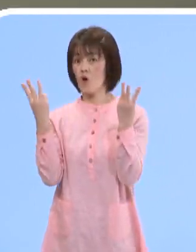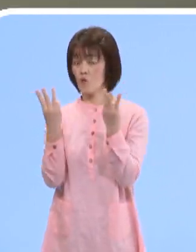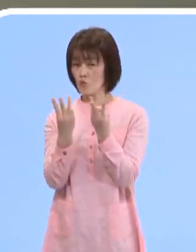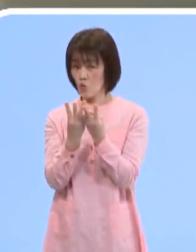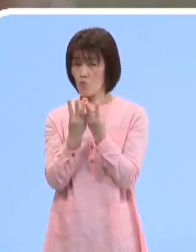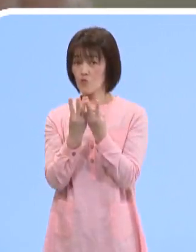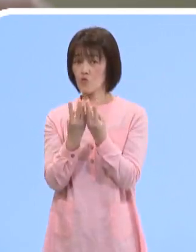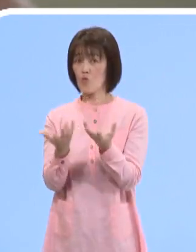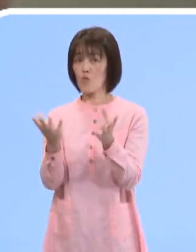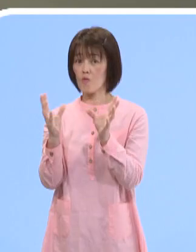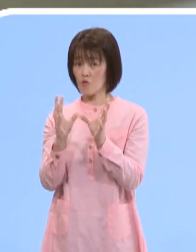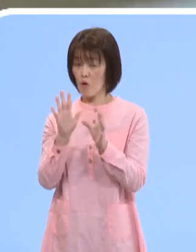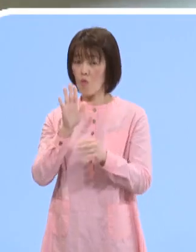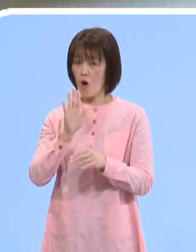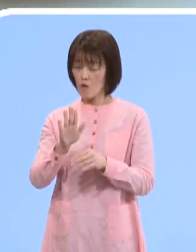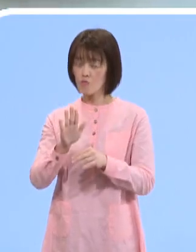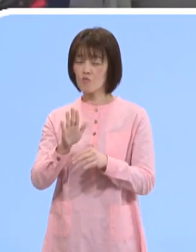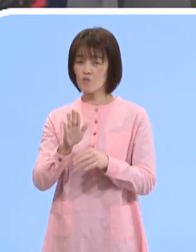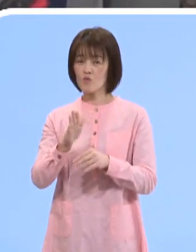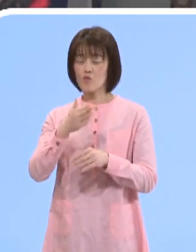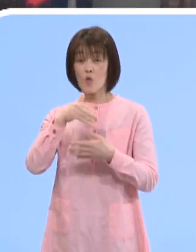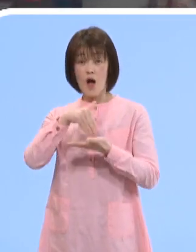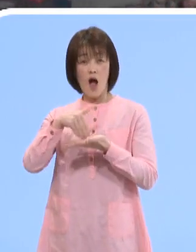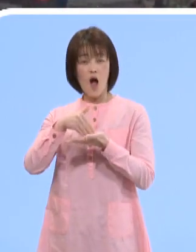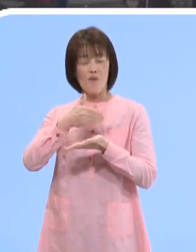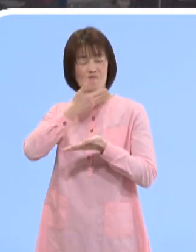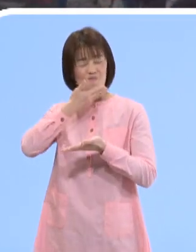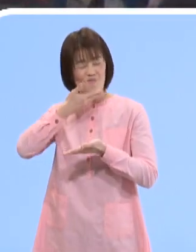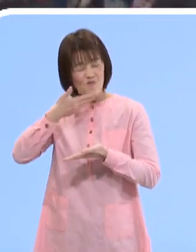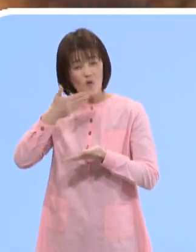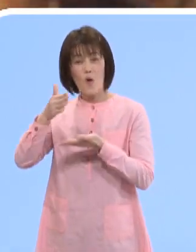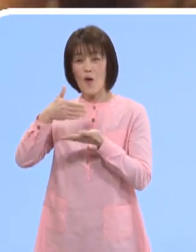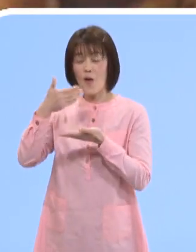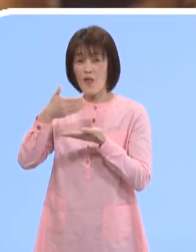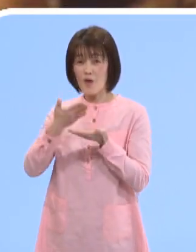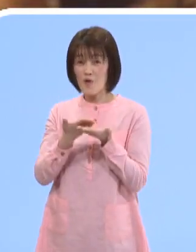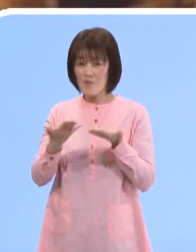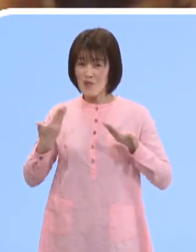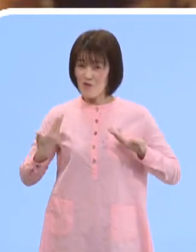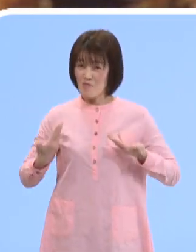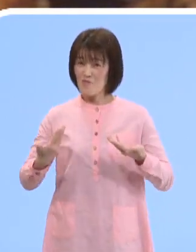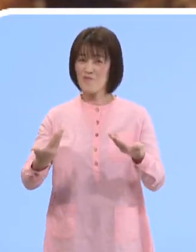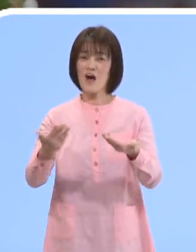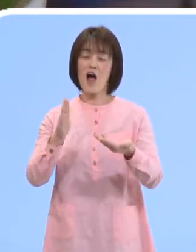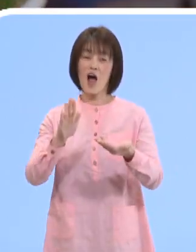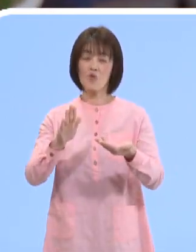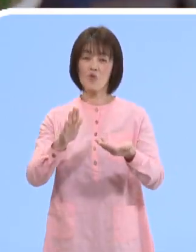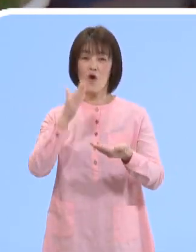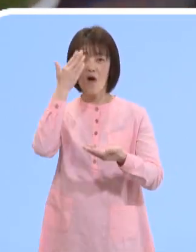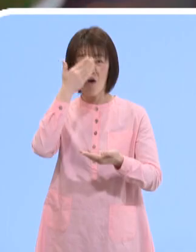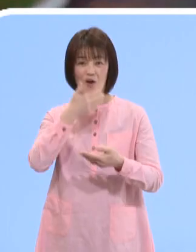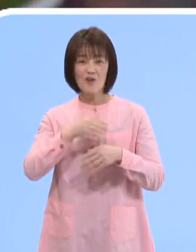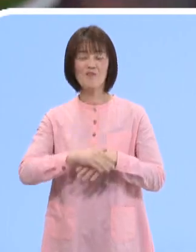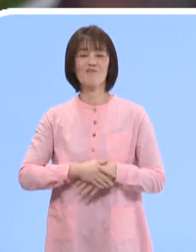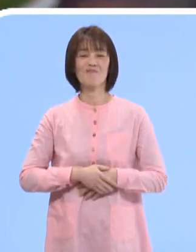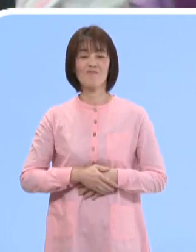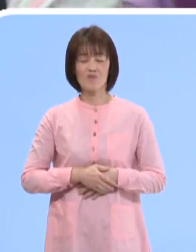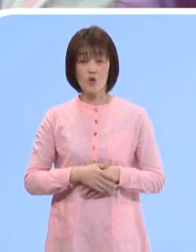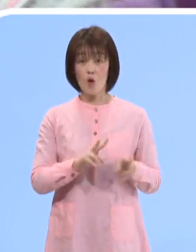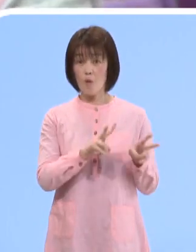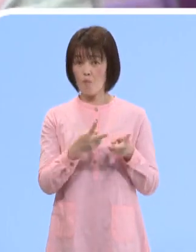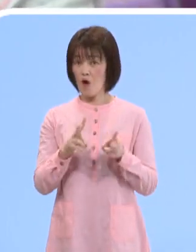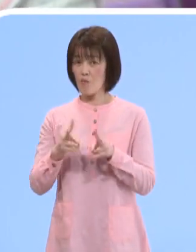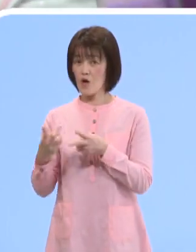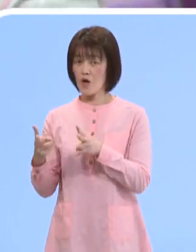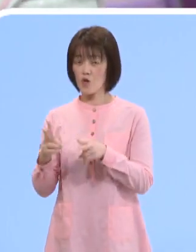ークショップをやってるチームであったりとか、はい、もう淡島のグルメを楽しめるブースがダーッとあったりとか、 食べ物とかそんなもん、 はい、バ